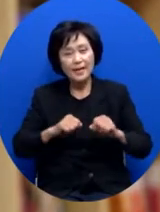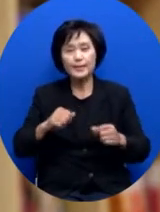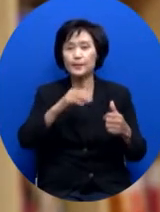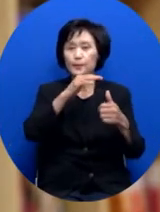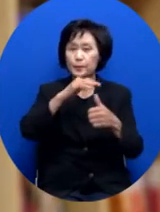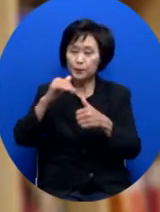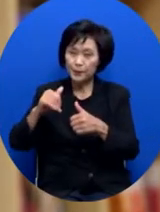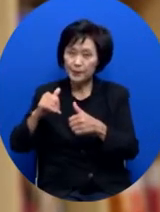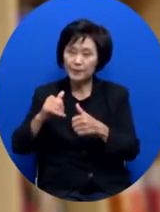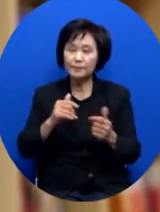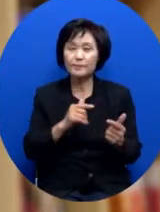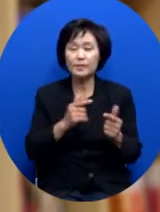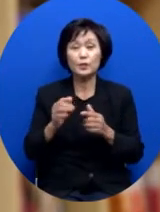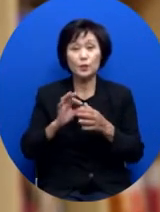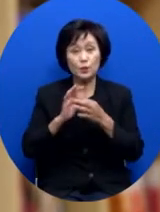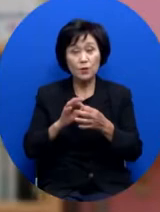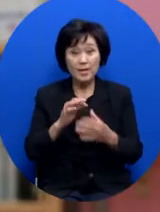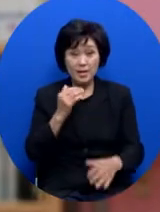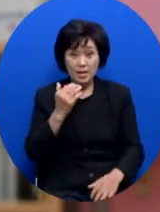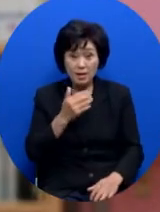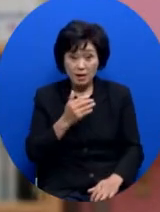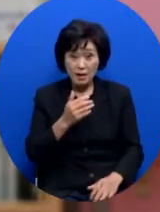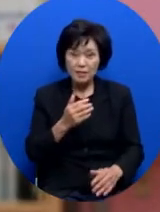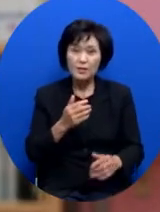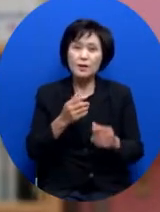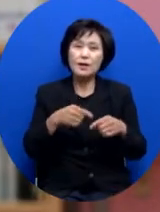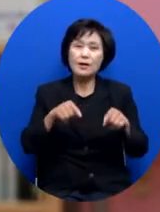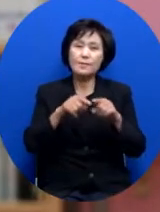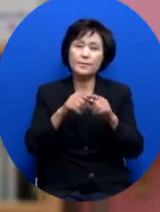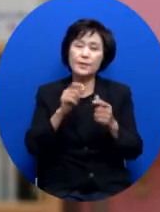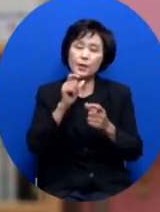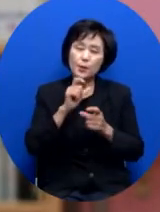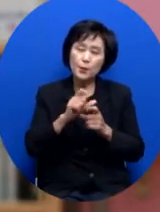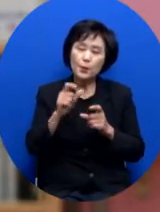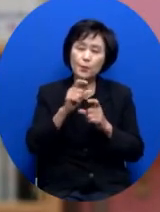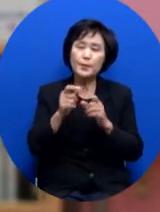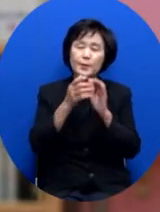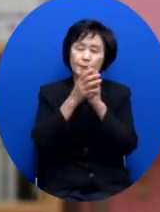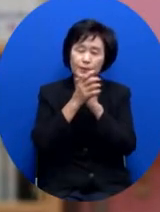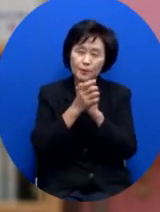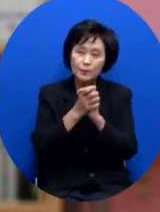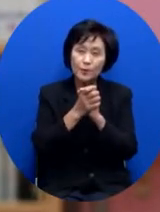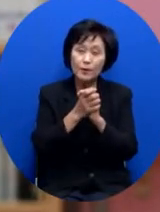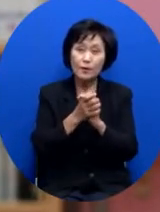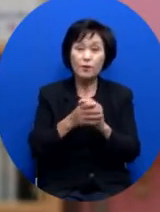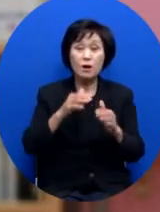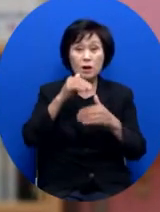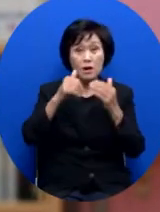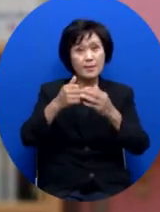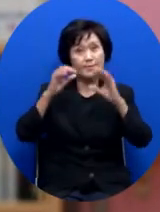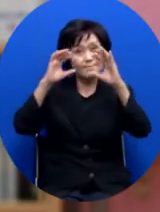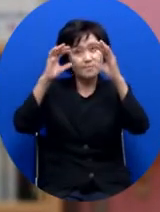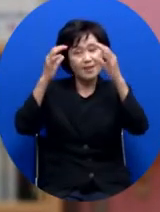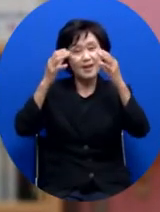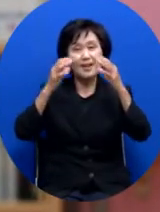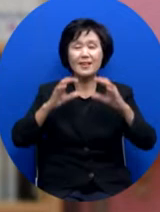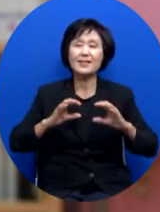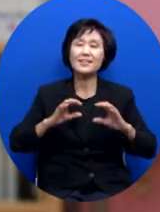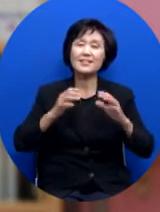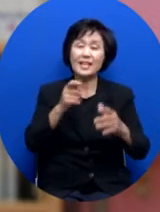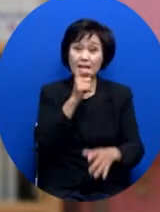색깔들을 우리가 같이 고민하면서 기도하면서 아이를 보도로 가면서 1 나라의 세계관 한 나라의 가치관으로